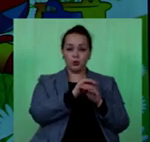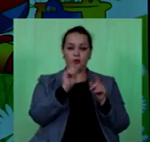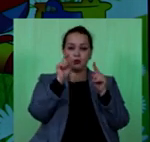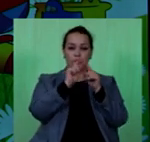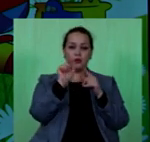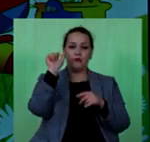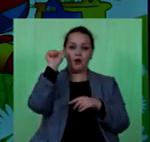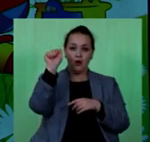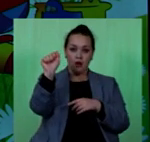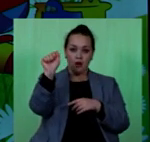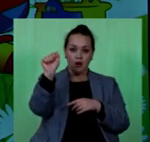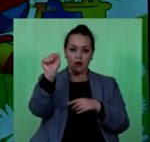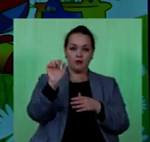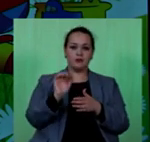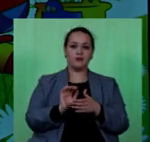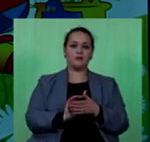а